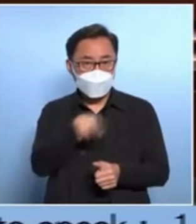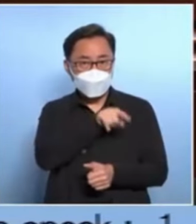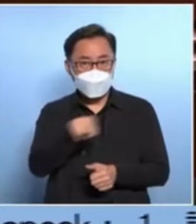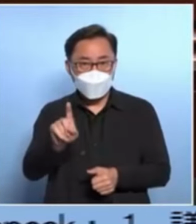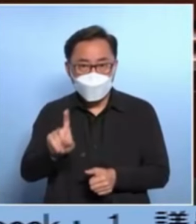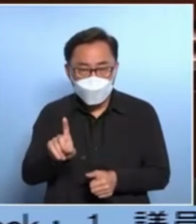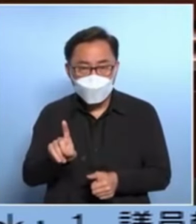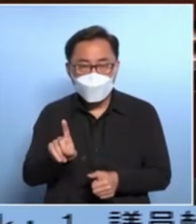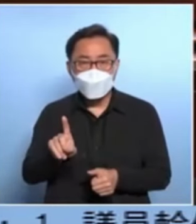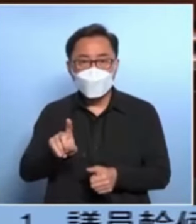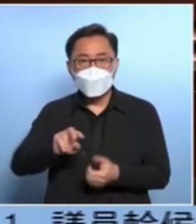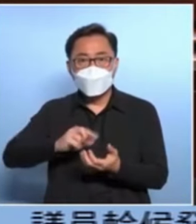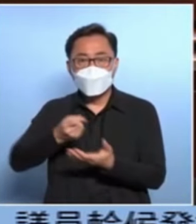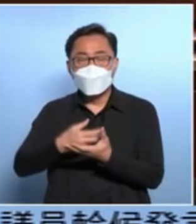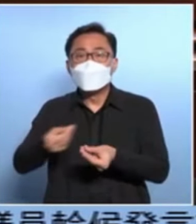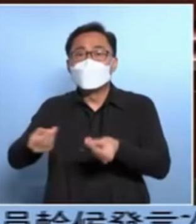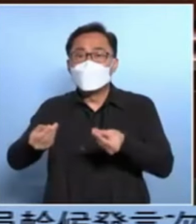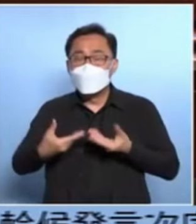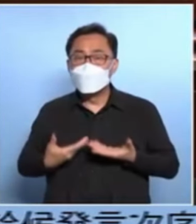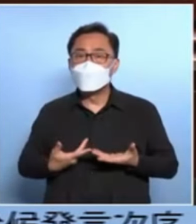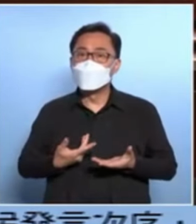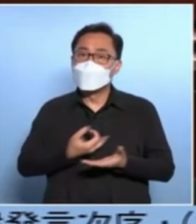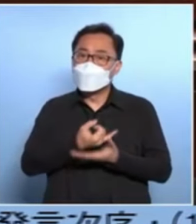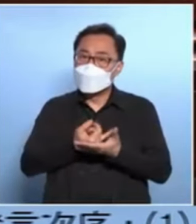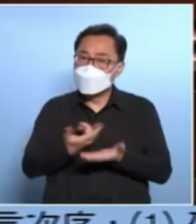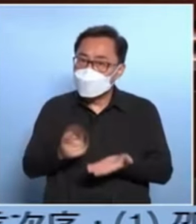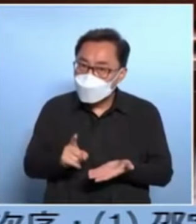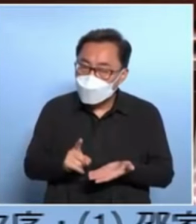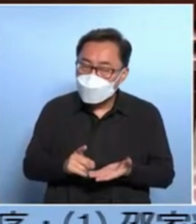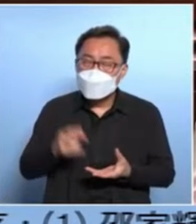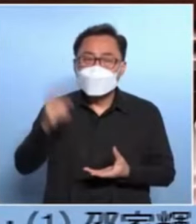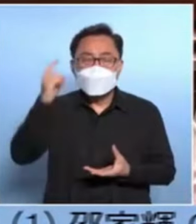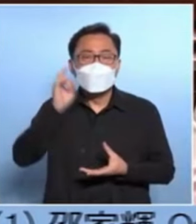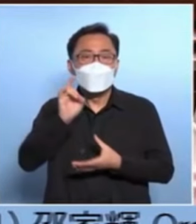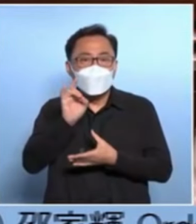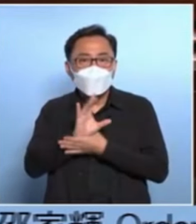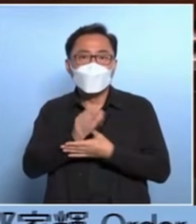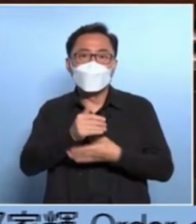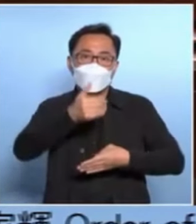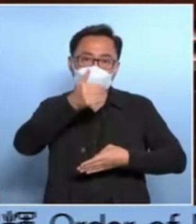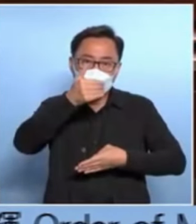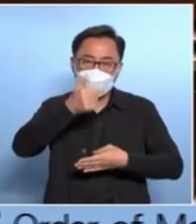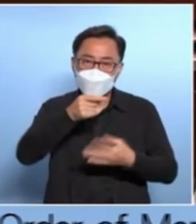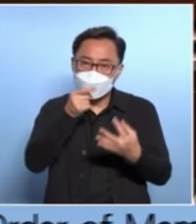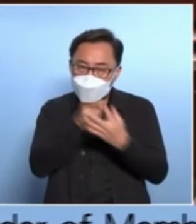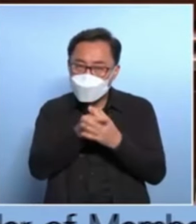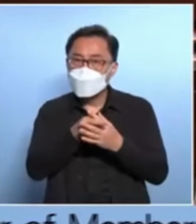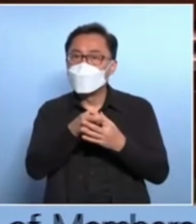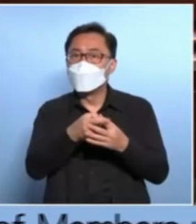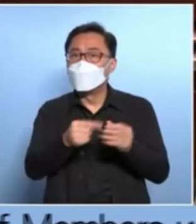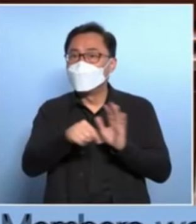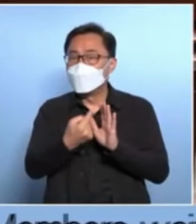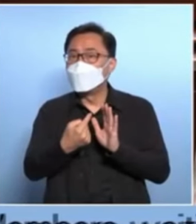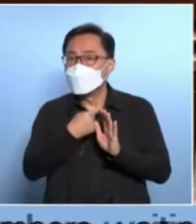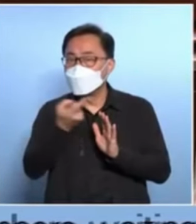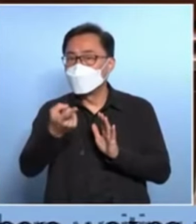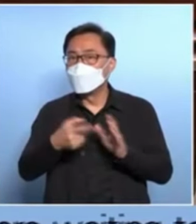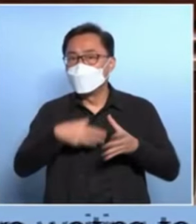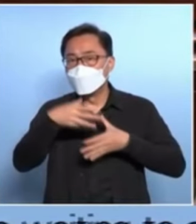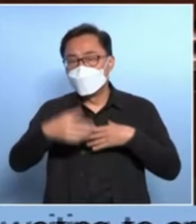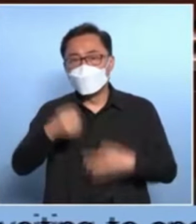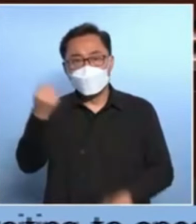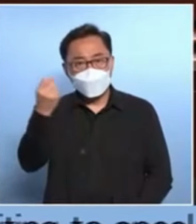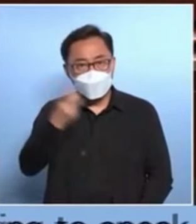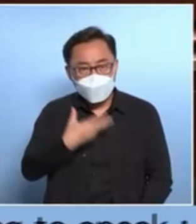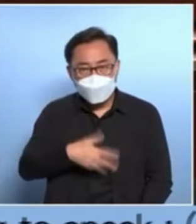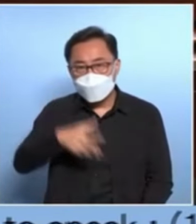呢？及早識別及早預防，我們大家都知道很重要，但是經過了這幾年了，討論了很多次了，政府